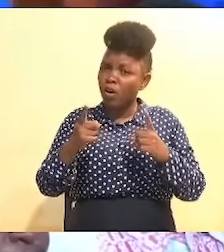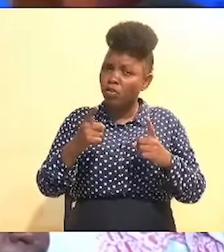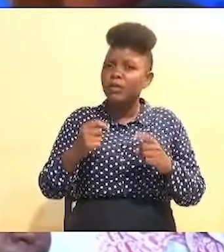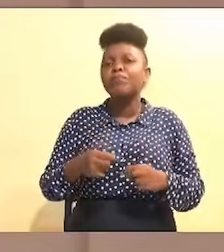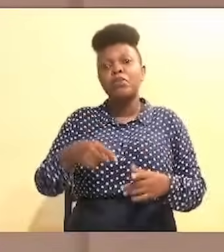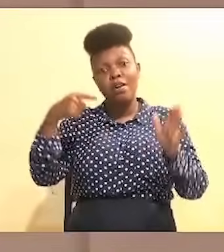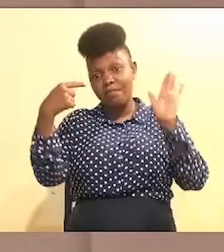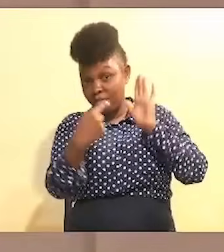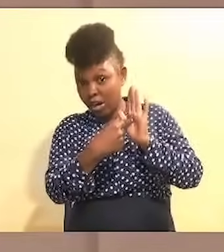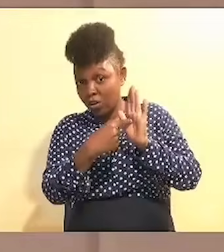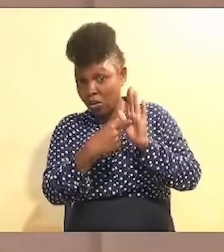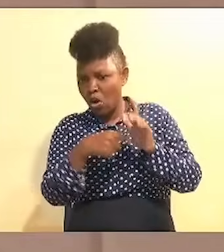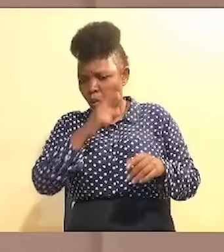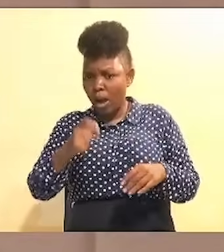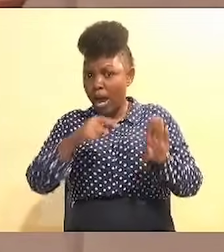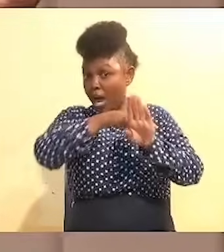mfano,